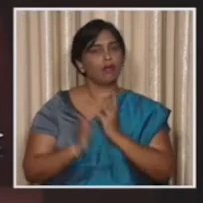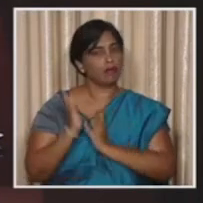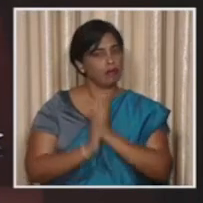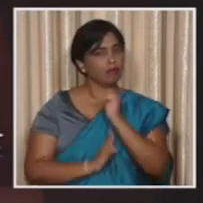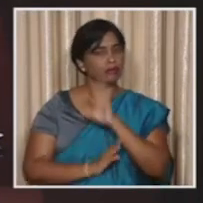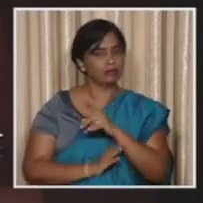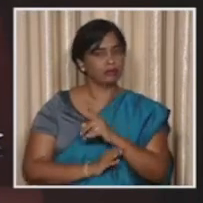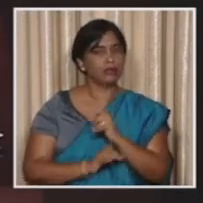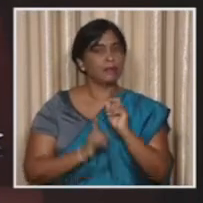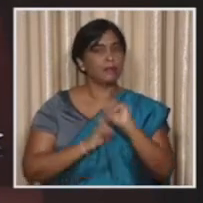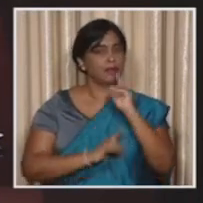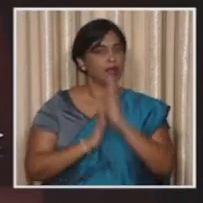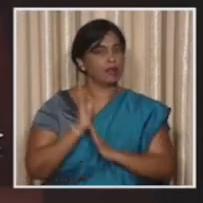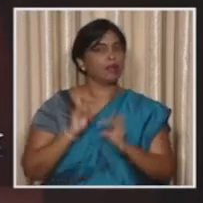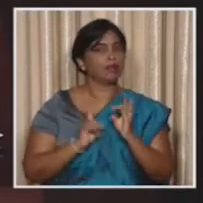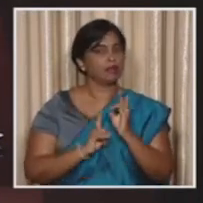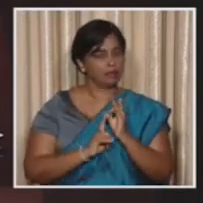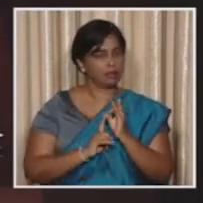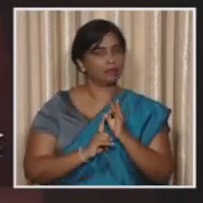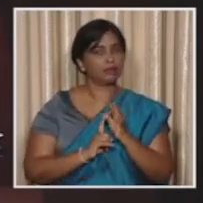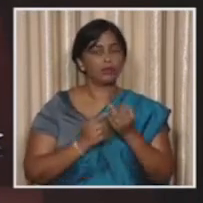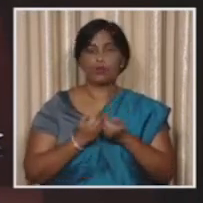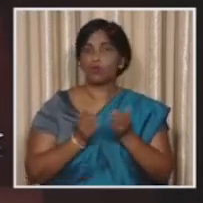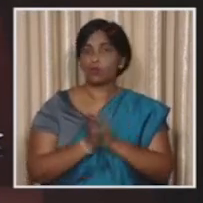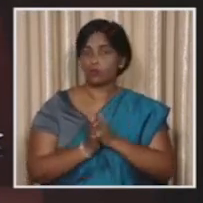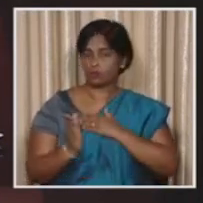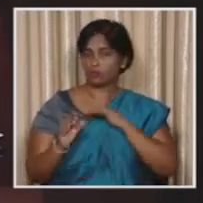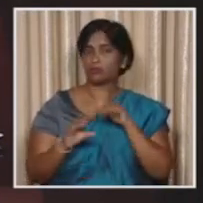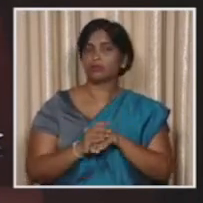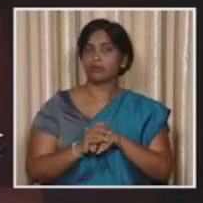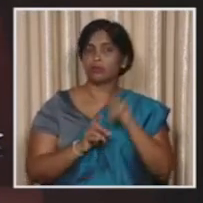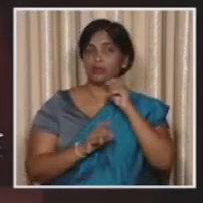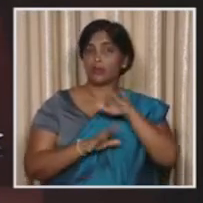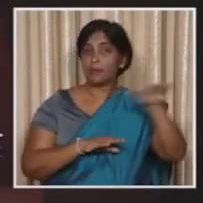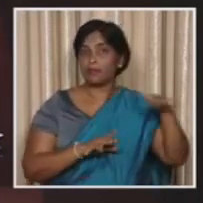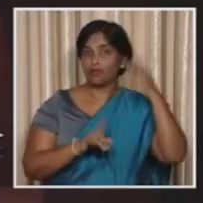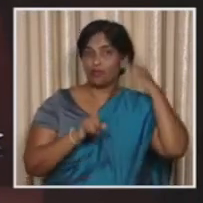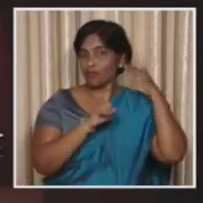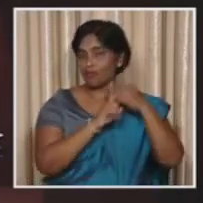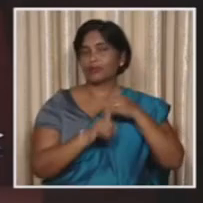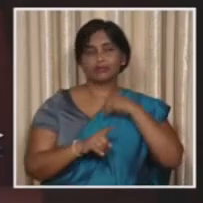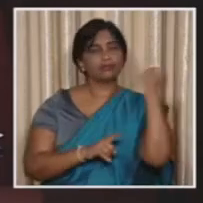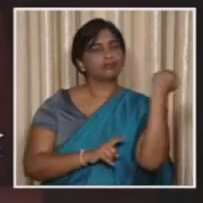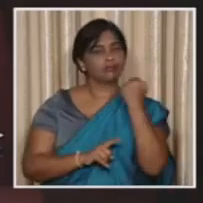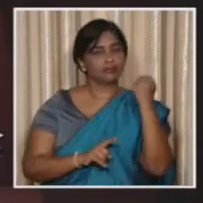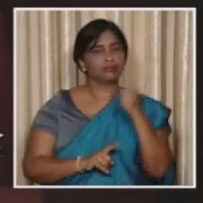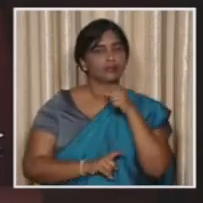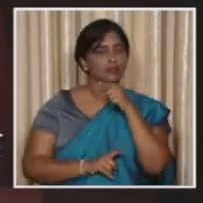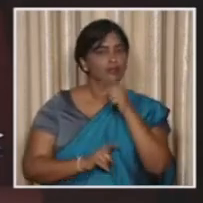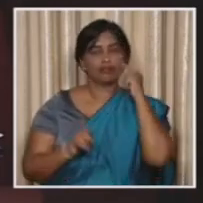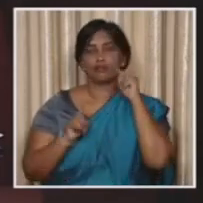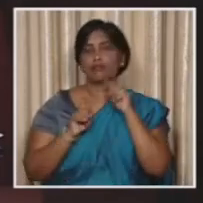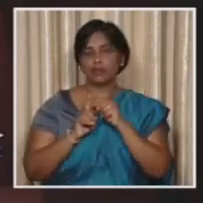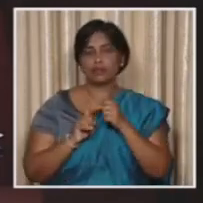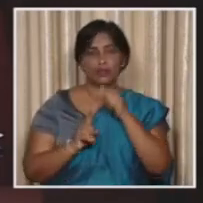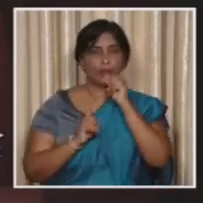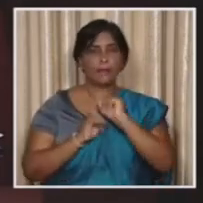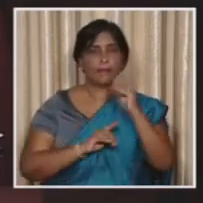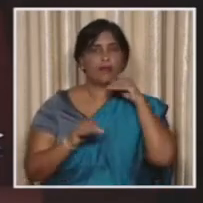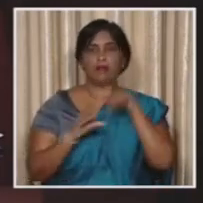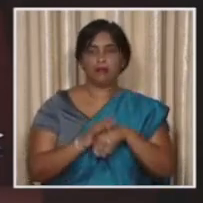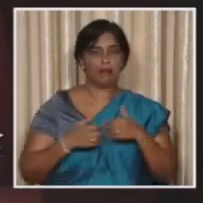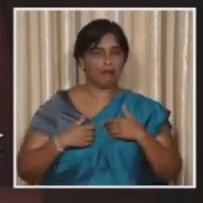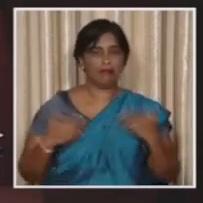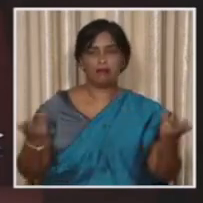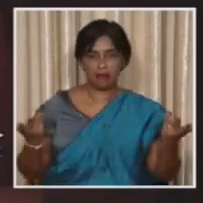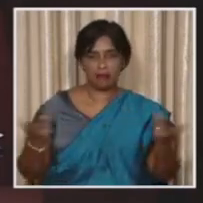අයිතියක් තිබෙනවා පාර්ලිමේන්තු මන්ත්‍රීවරයෙක් හැටියට තමන් නියෝජනය කරන ජනතාව වෙනුවෙන් කතා කරන්න. ඇත්ත වශයෙන්ම මේ සිද්ධිය සිද්ධ වෙනකොට මම සභාගර්භයේ සිටියේ